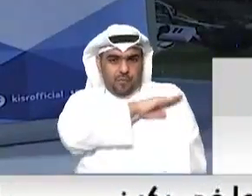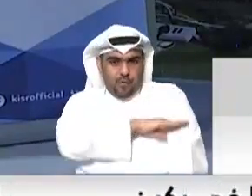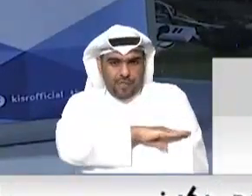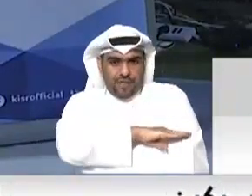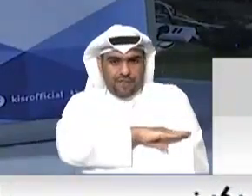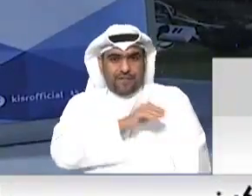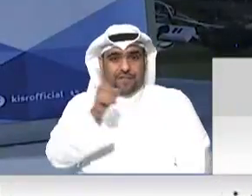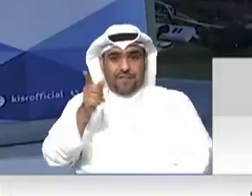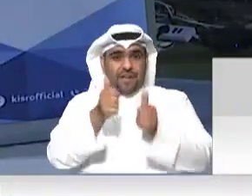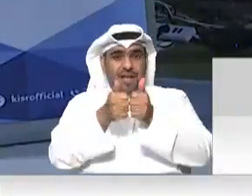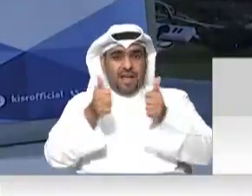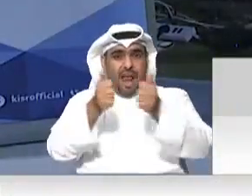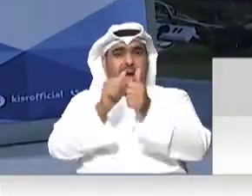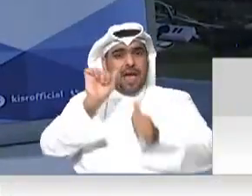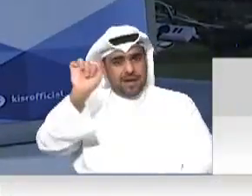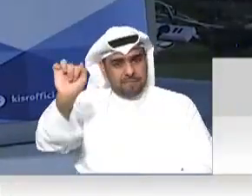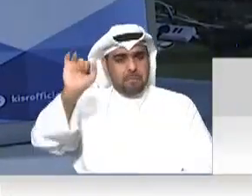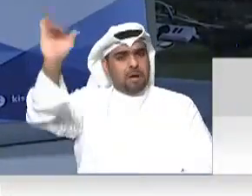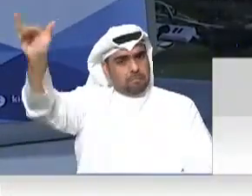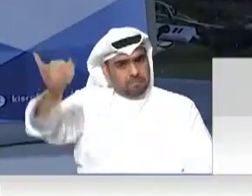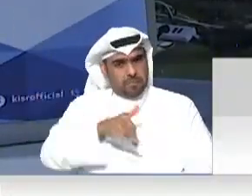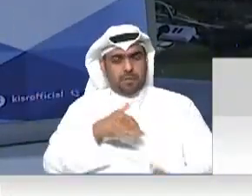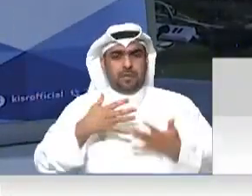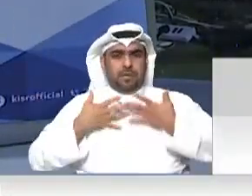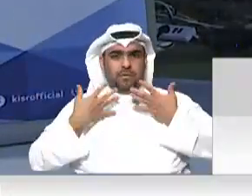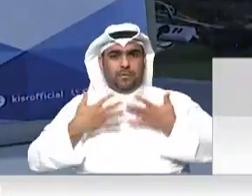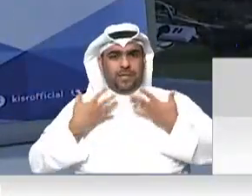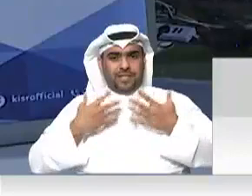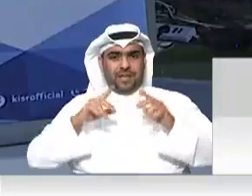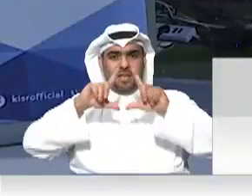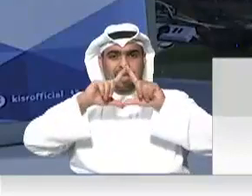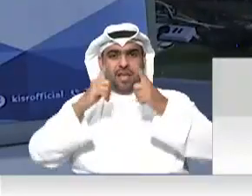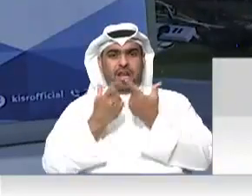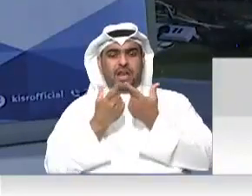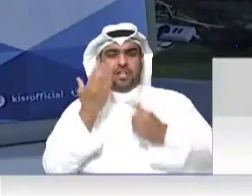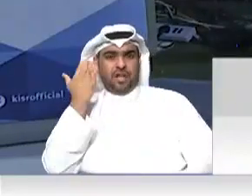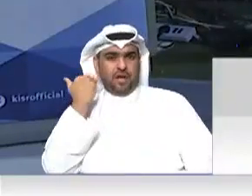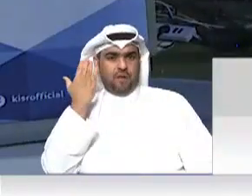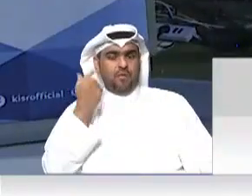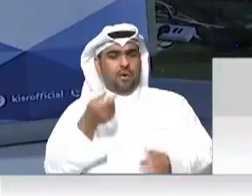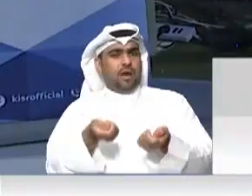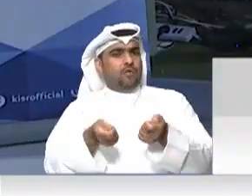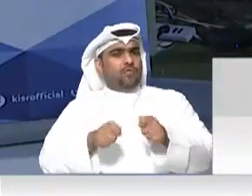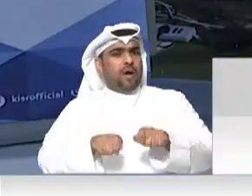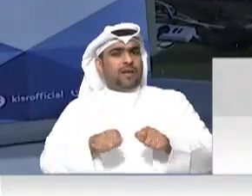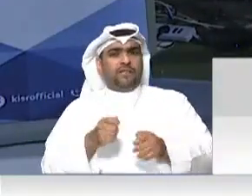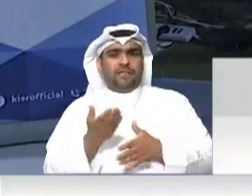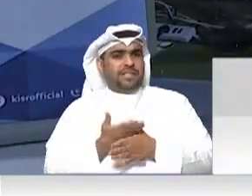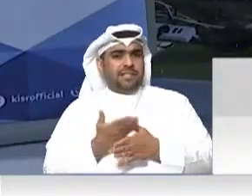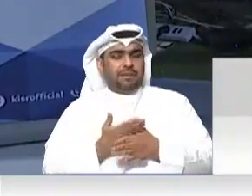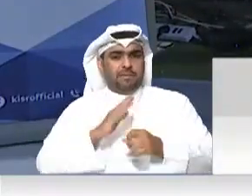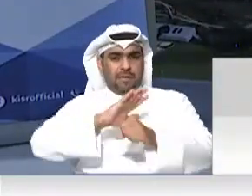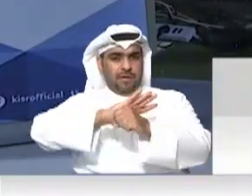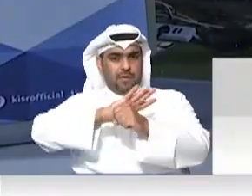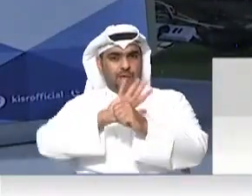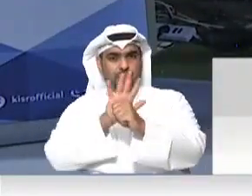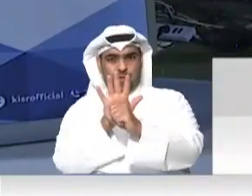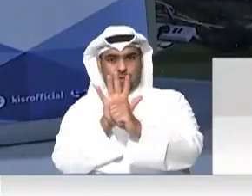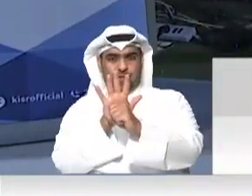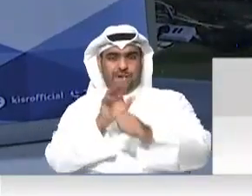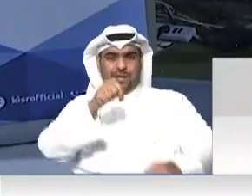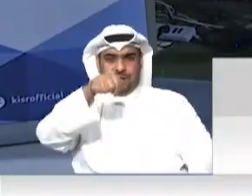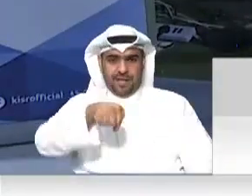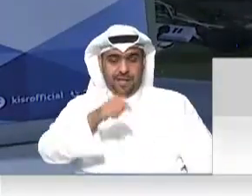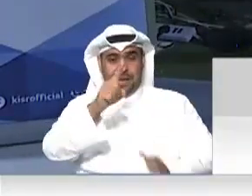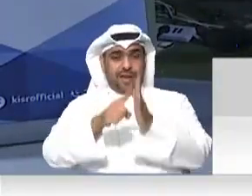الكريمه اللجنه الاجتماعيه انقطعت فعالياتها بسبب جائحه كورونا وهذه